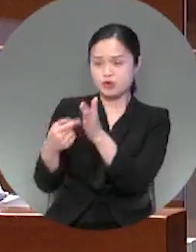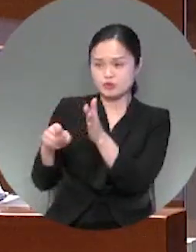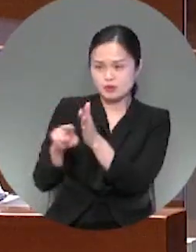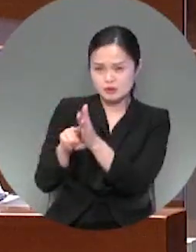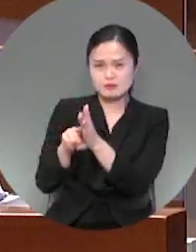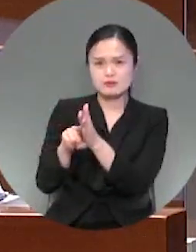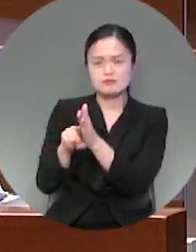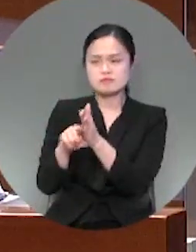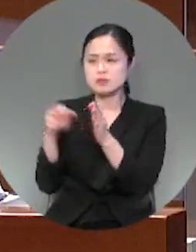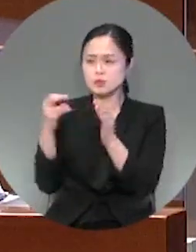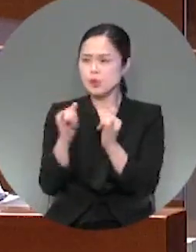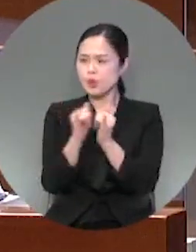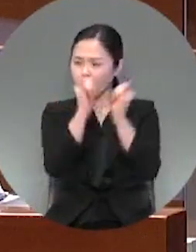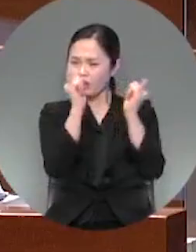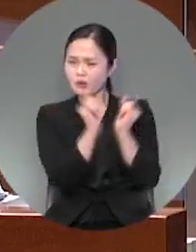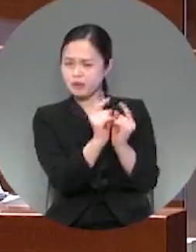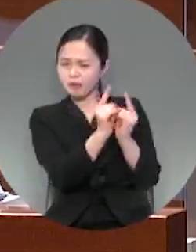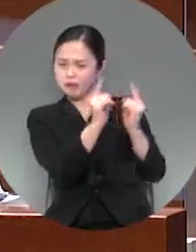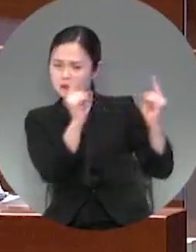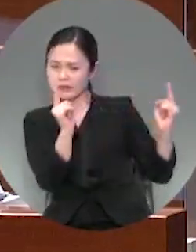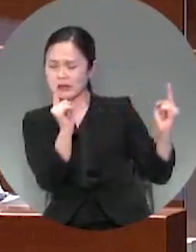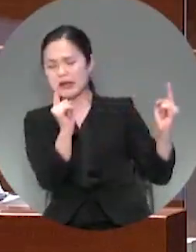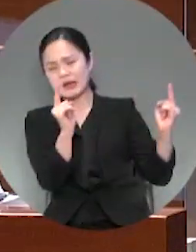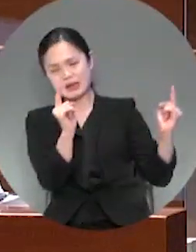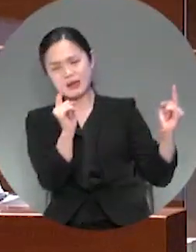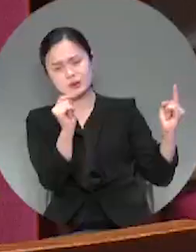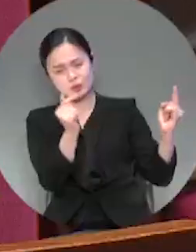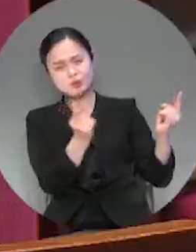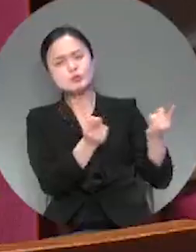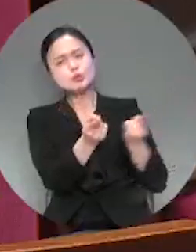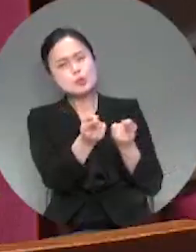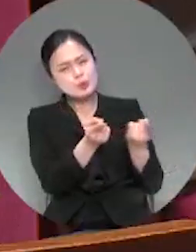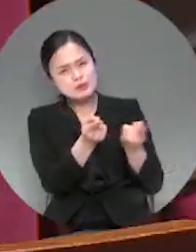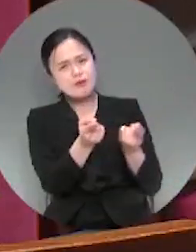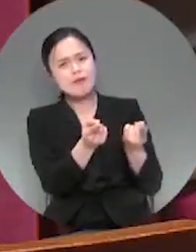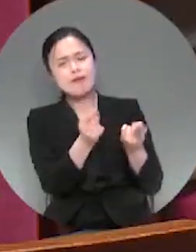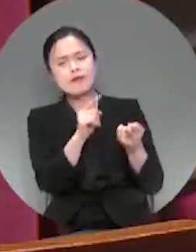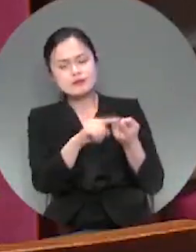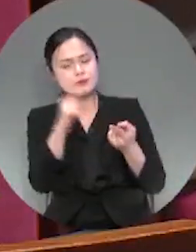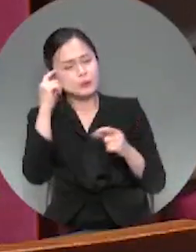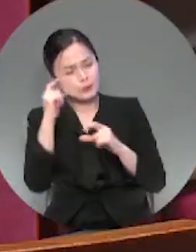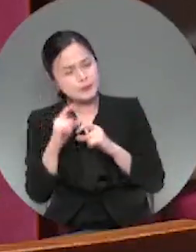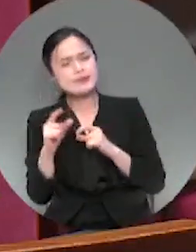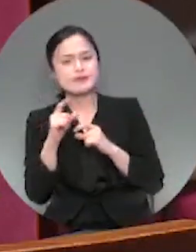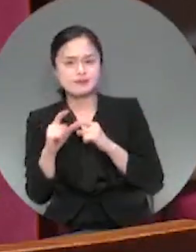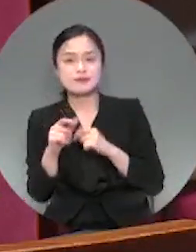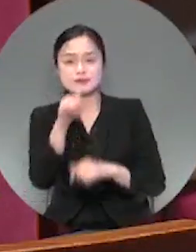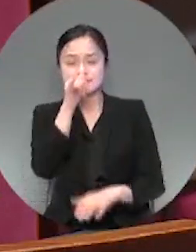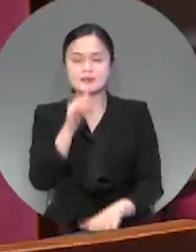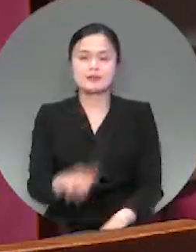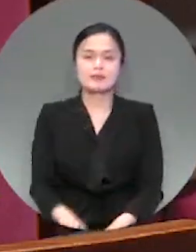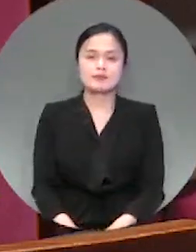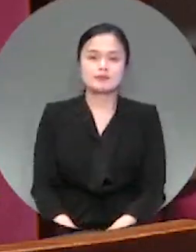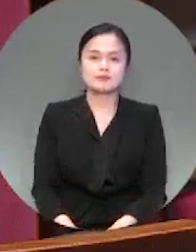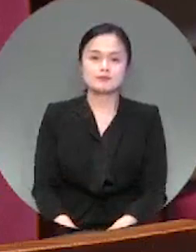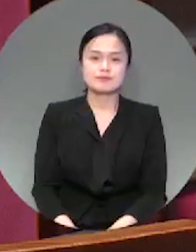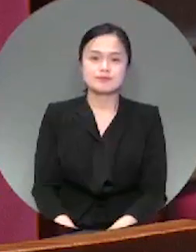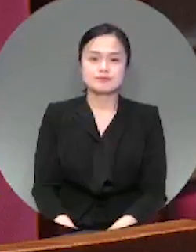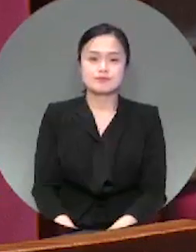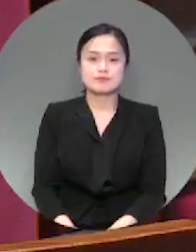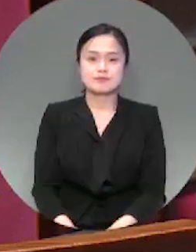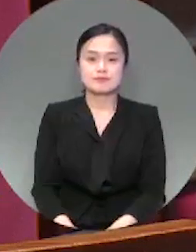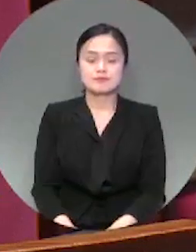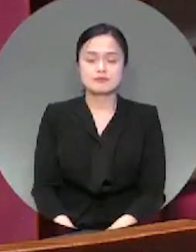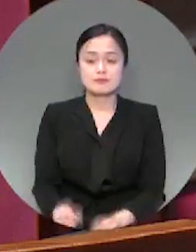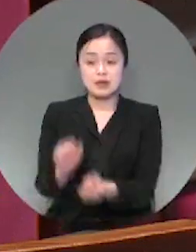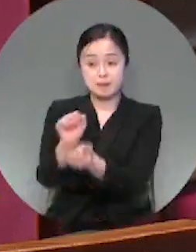있는 그런 방법에 대해서는 계속 정부 내에서도 고민하겠습니다. 예, 총리께서도 여러 번 말씀을 주셨는데요. 이제는 패러다임을 좀 바꿀